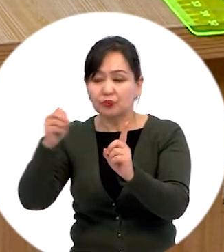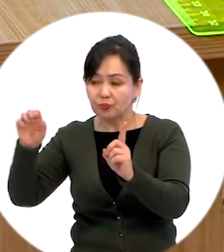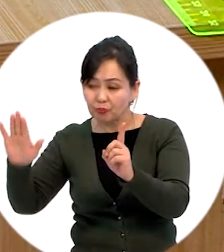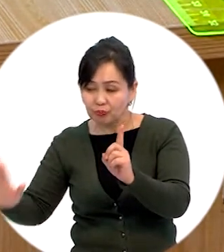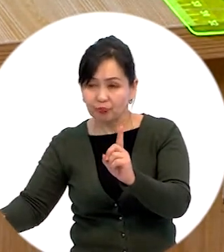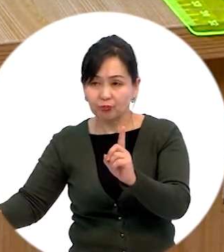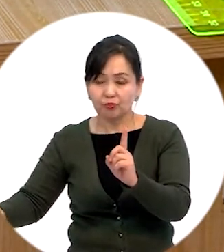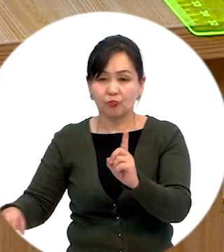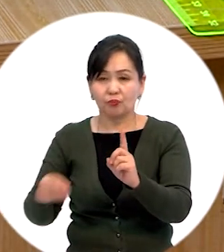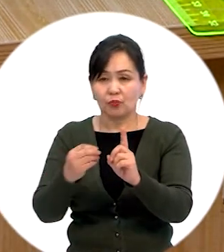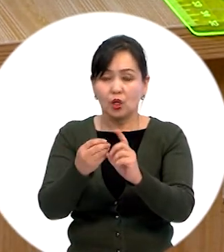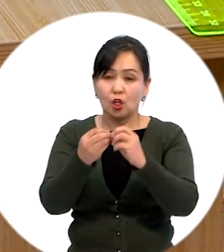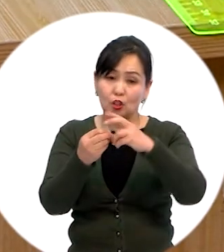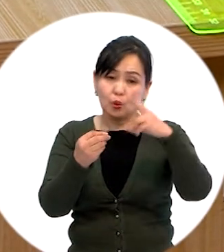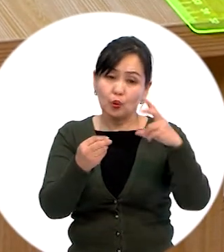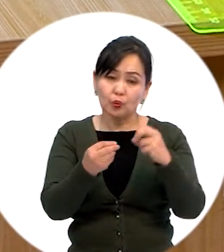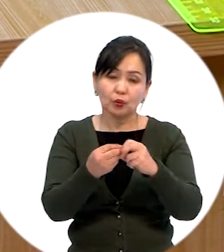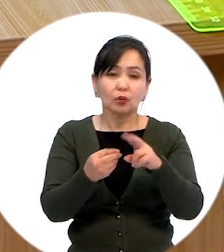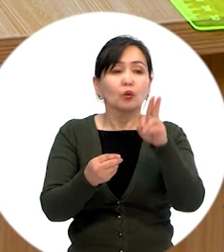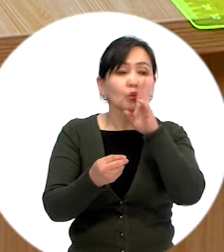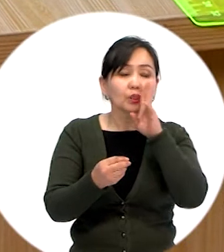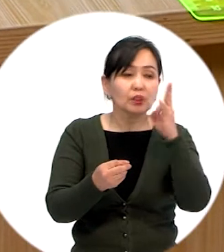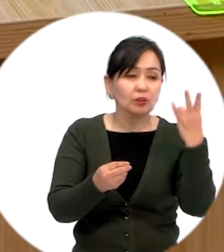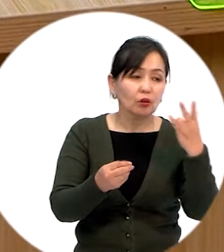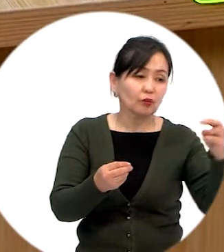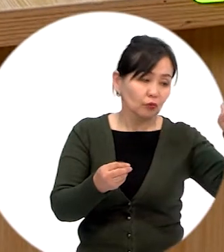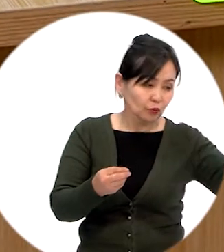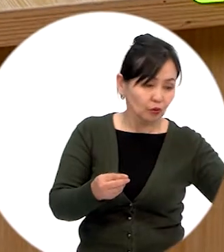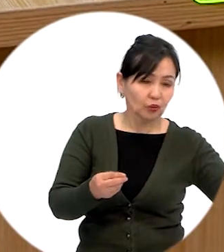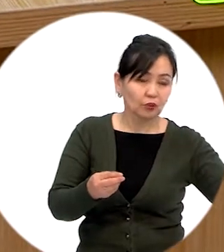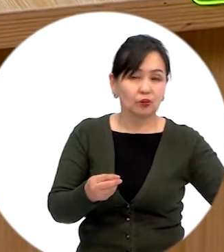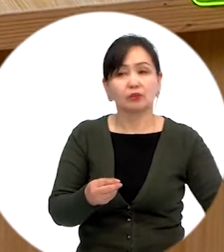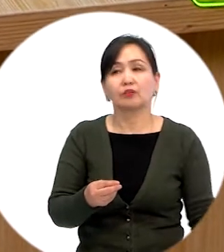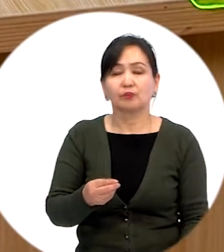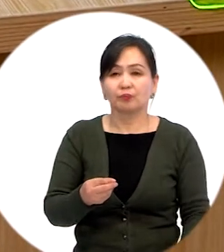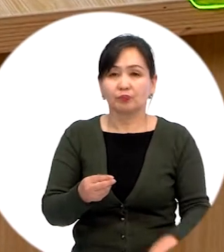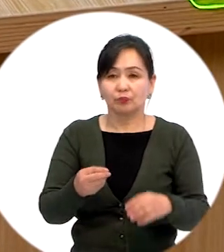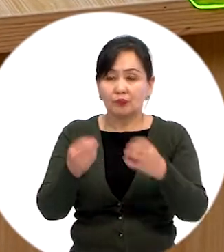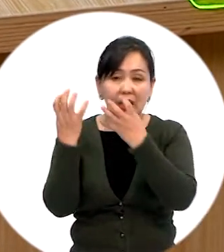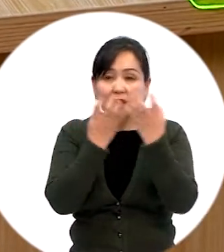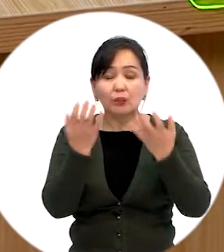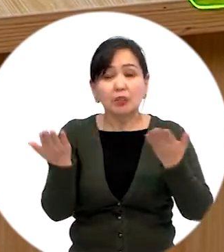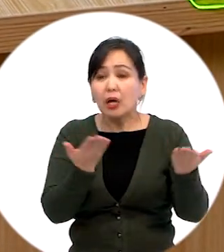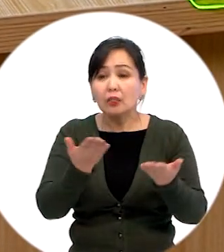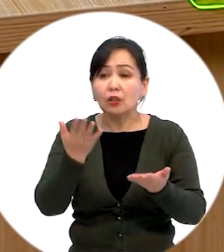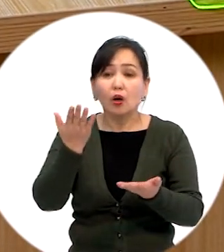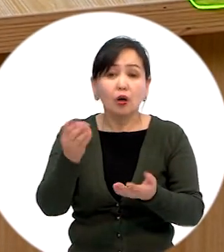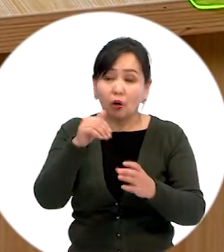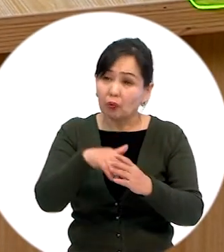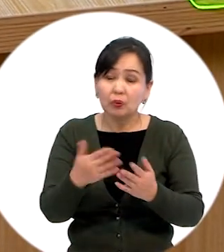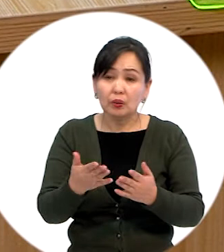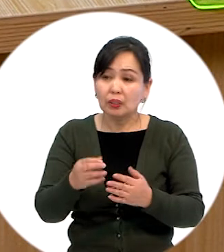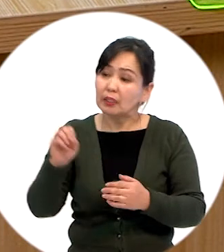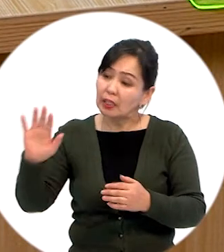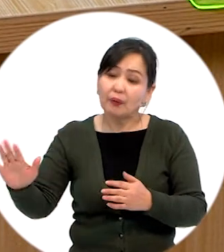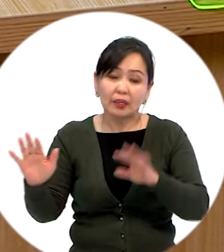жимсэнд орох юм байна. Харин луун хүнсний ногоонд орно. За тарус хаана орох